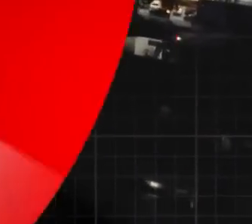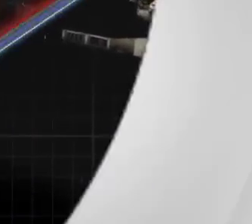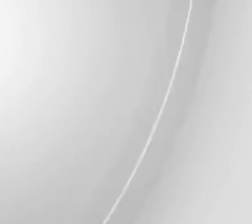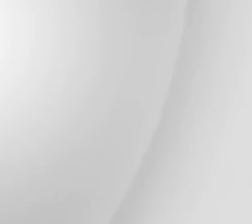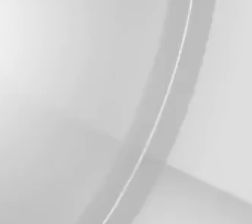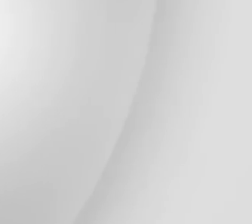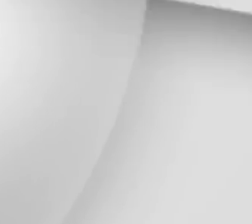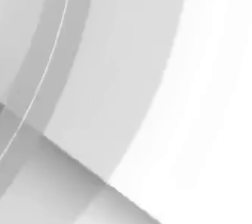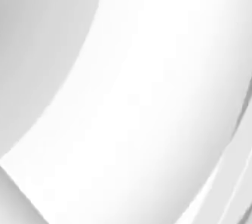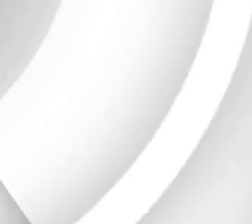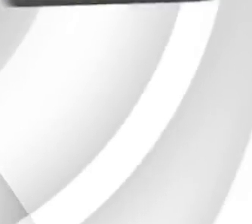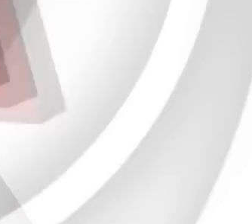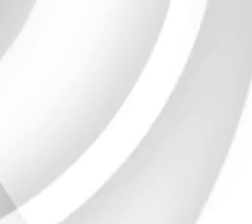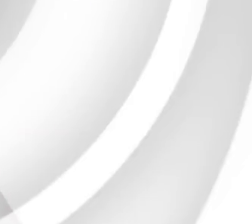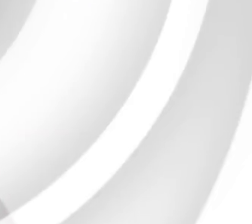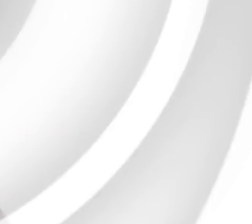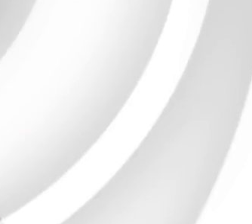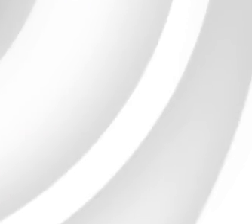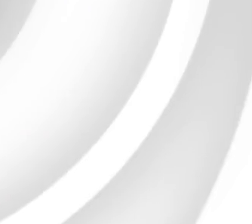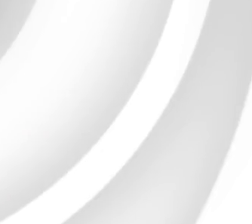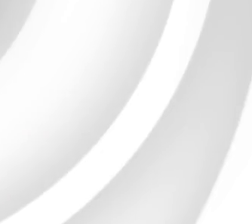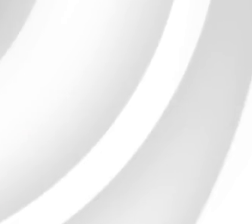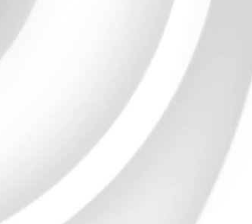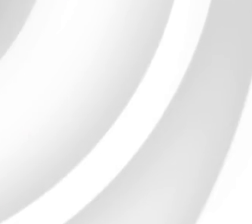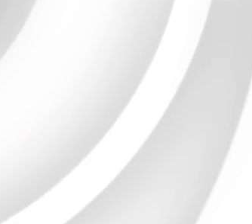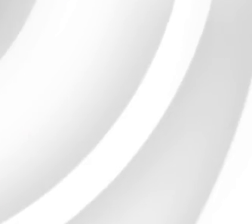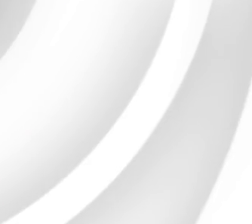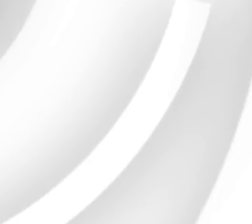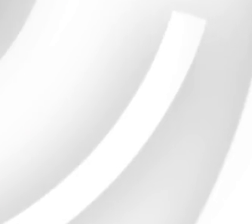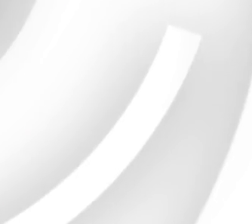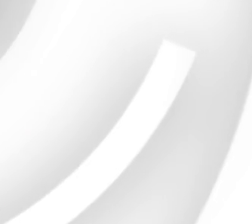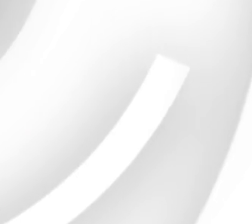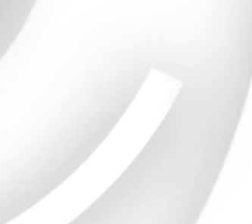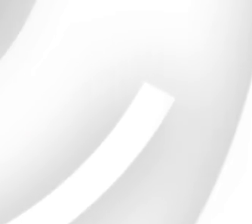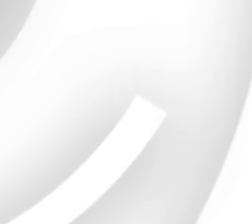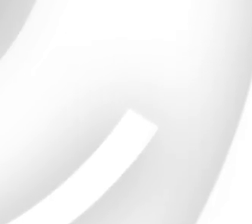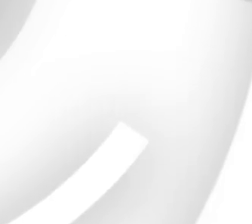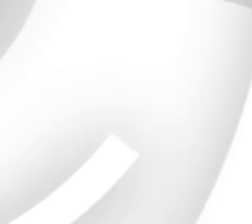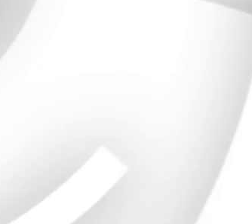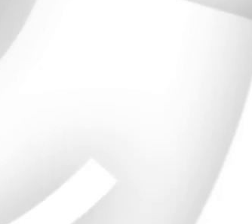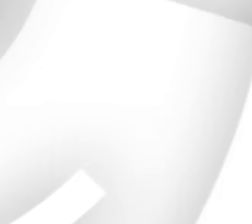Manila. Ito ang TV Patrol!